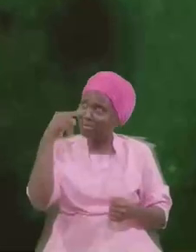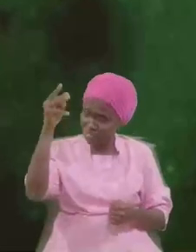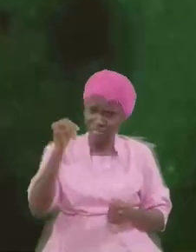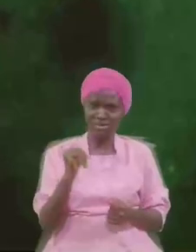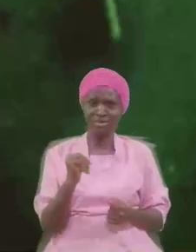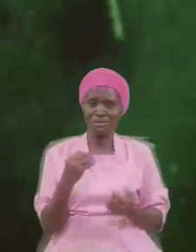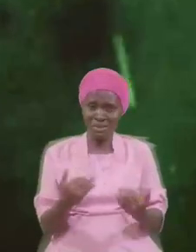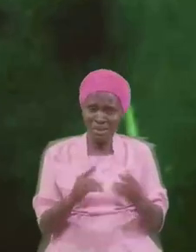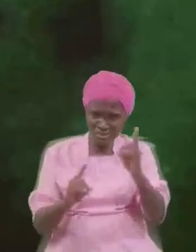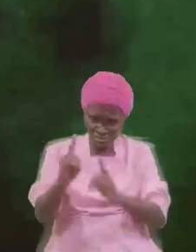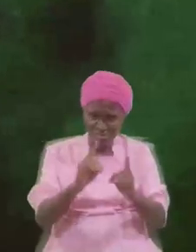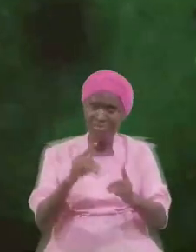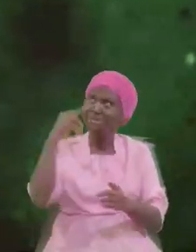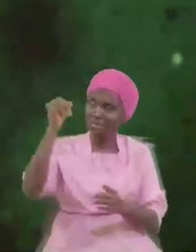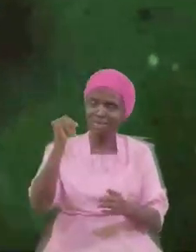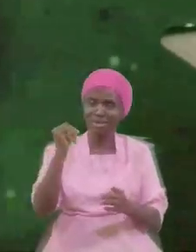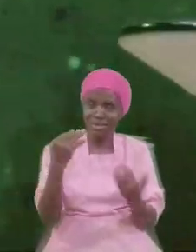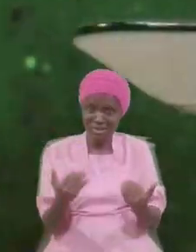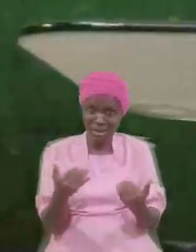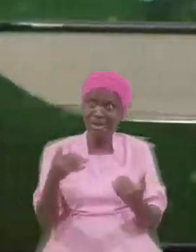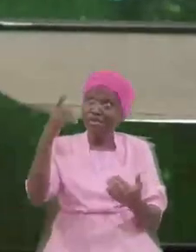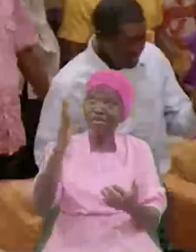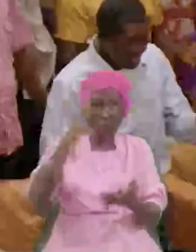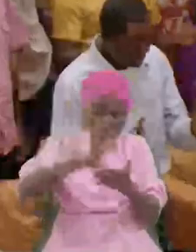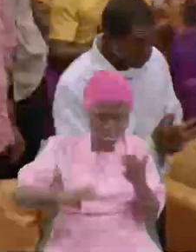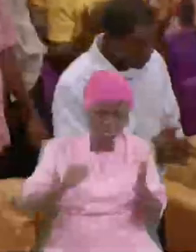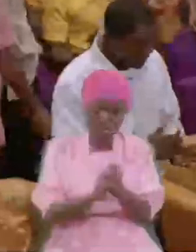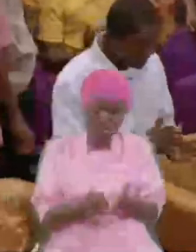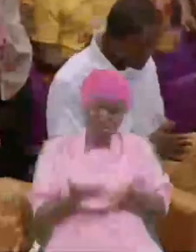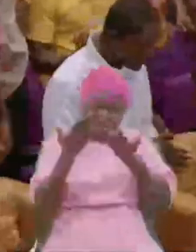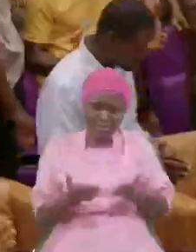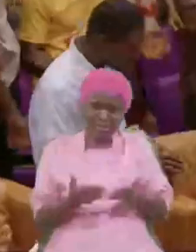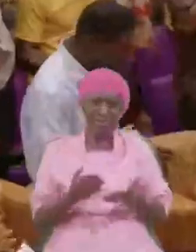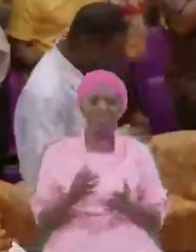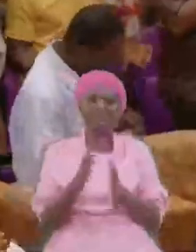C'est pesant dans votre vie. Parlez au Seigneur, il va ôter ce fardeau-là ce soir.